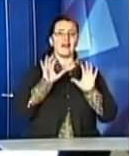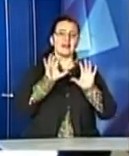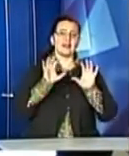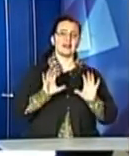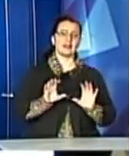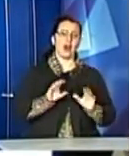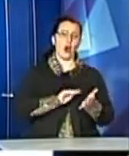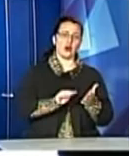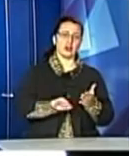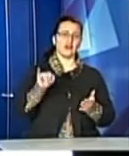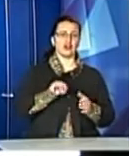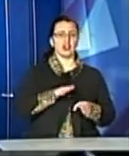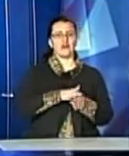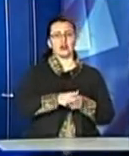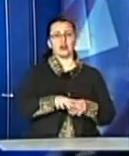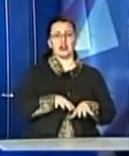владі.